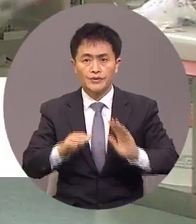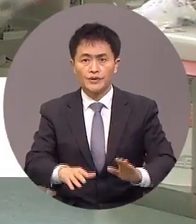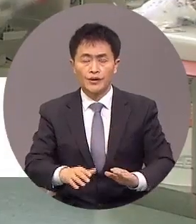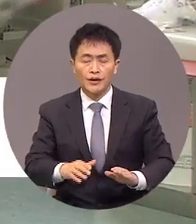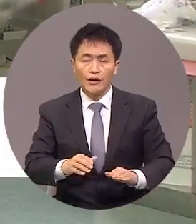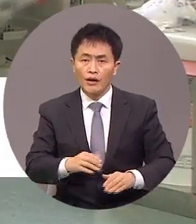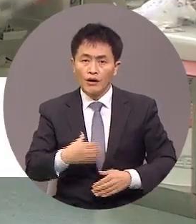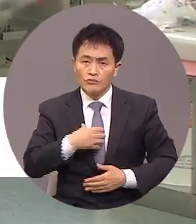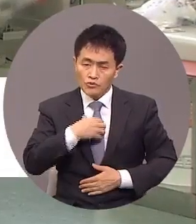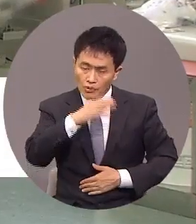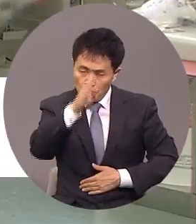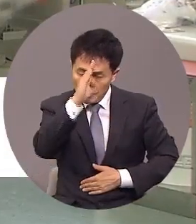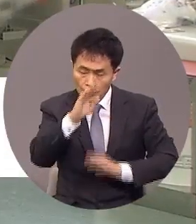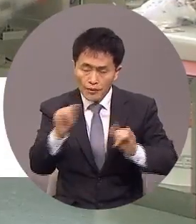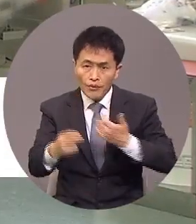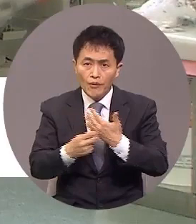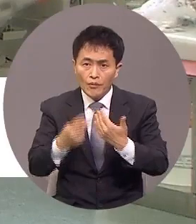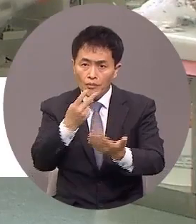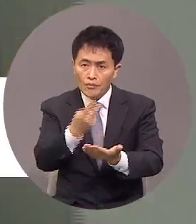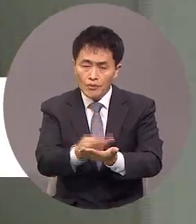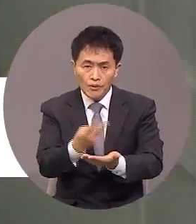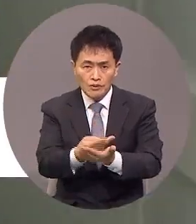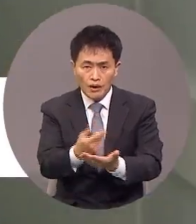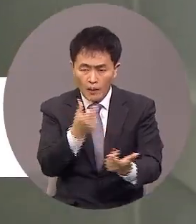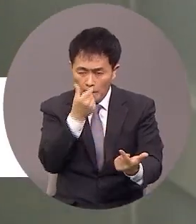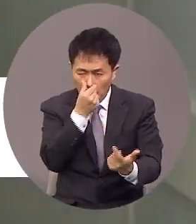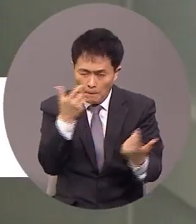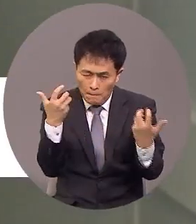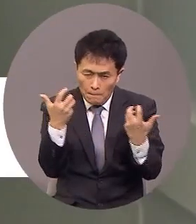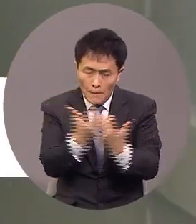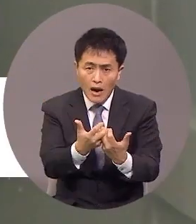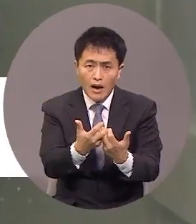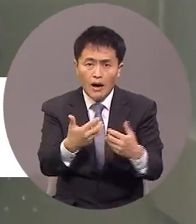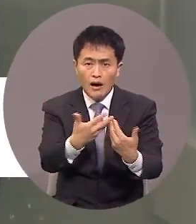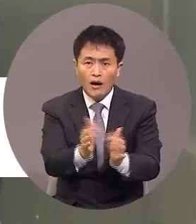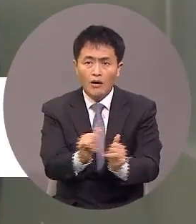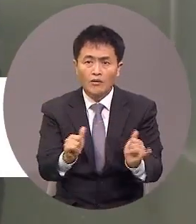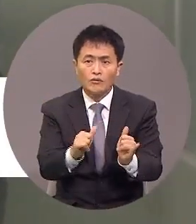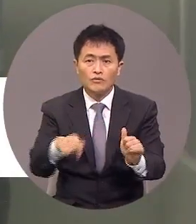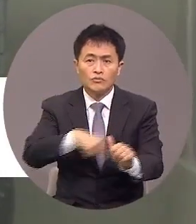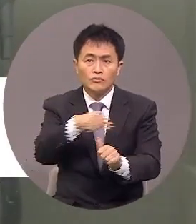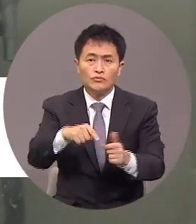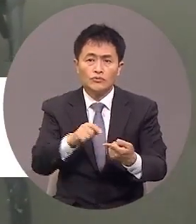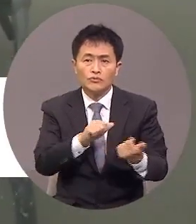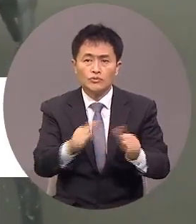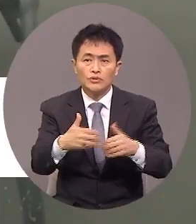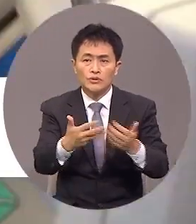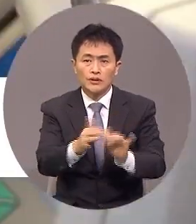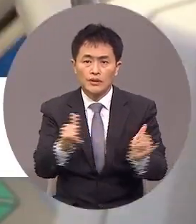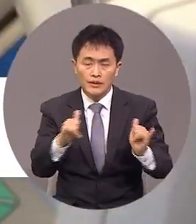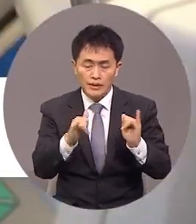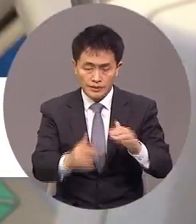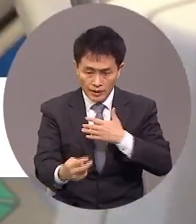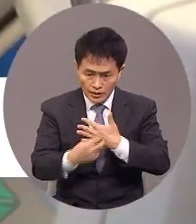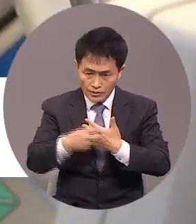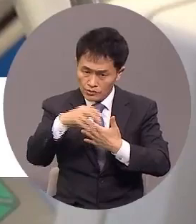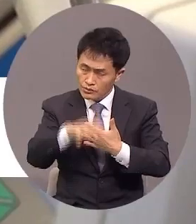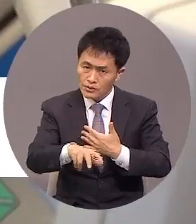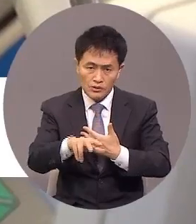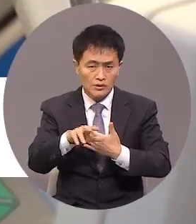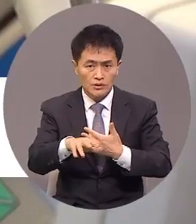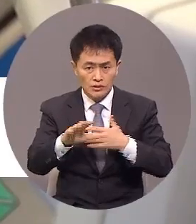중환자 병상 자체가 버거운 상황인데 사망자도 급증하고 있잖아요. 이미 의료적으로 한계에 다다른 상황이라